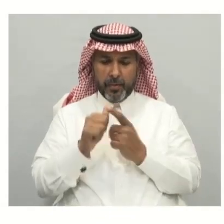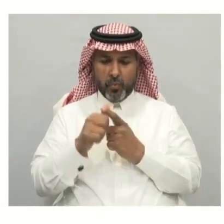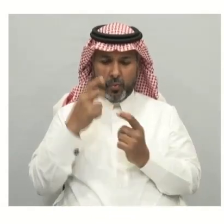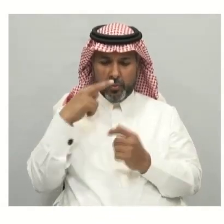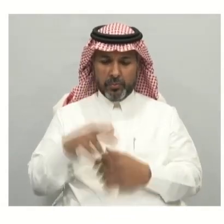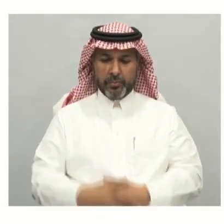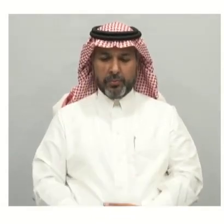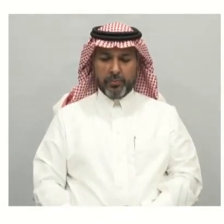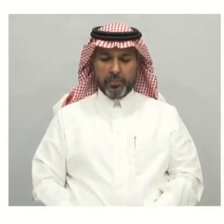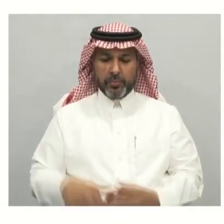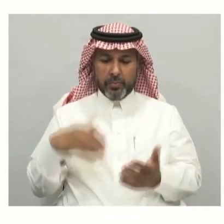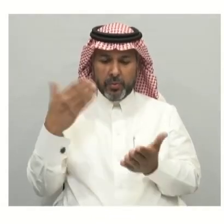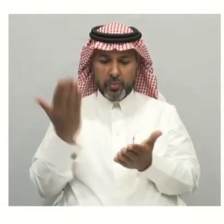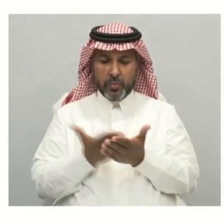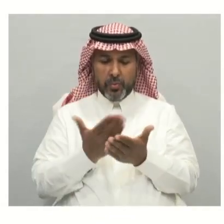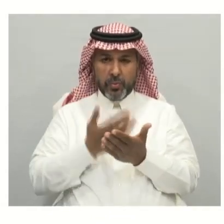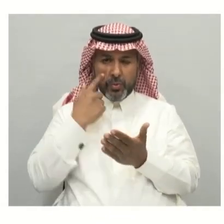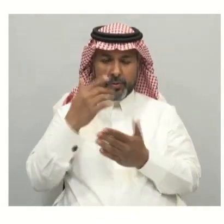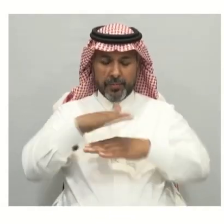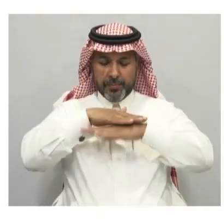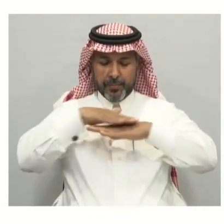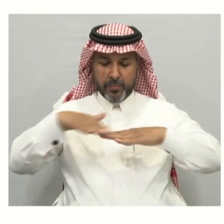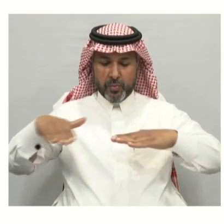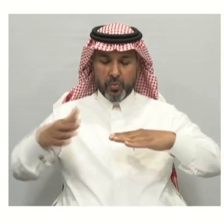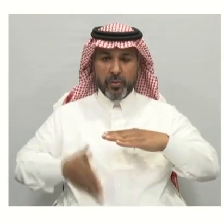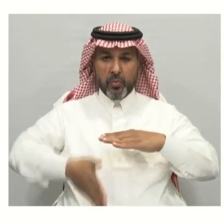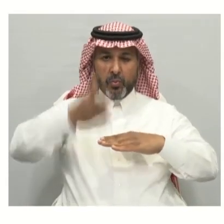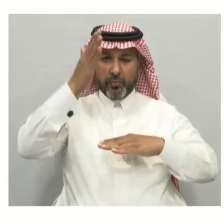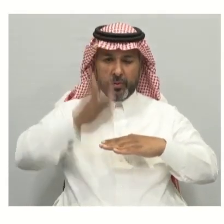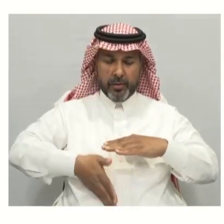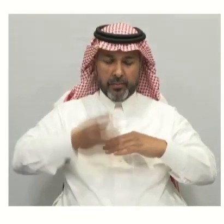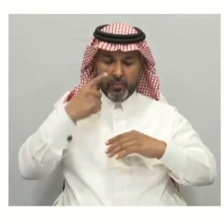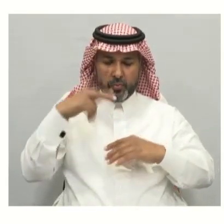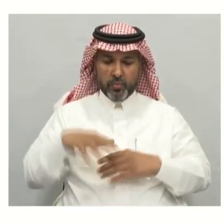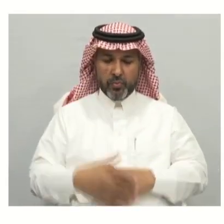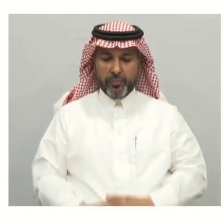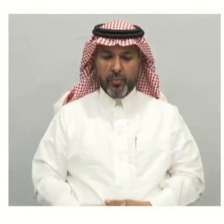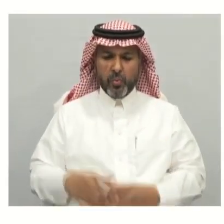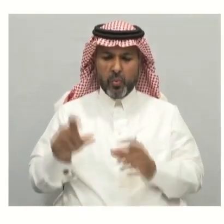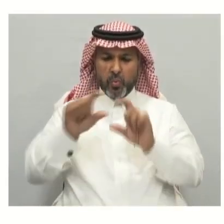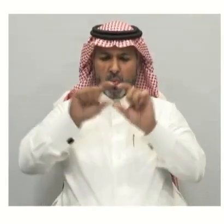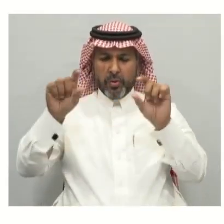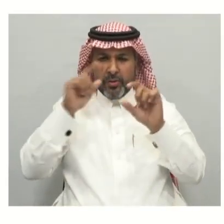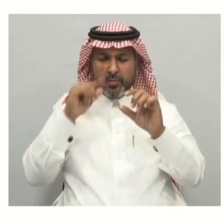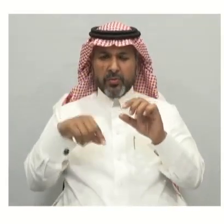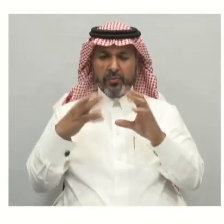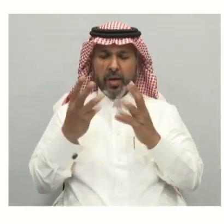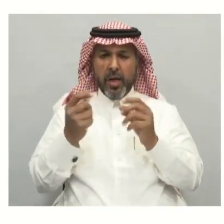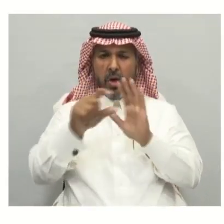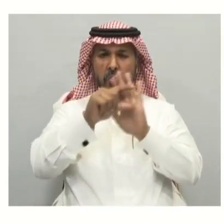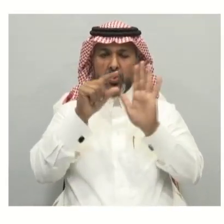ارسم محورا افقيا واخر راسيا وعن منهما ثم اضف